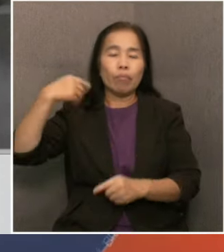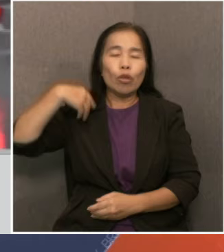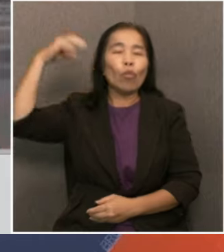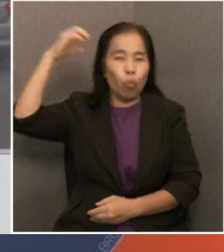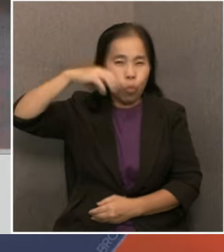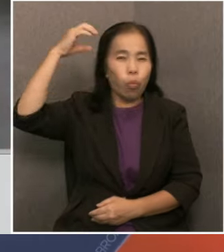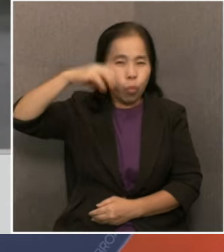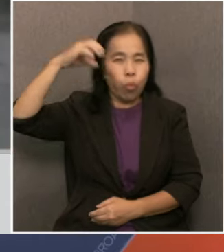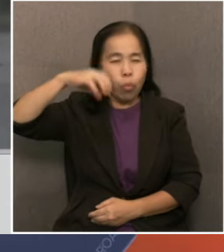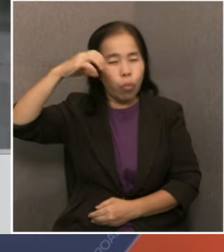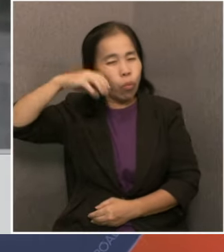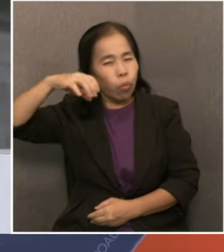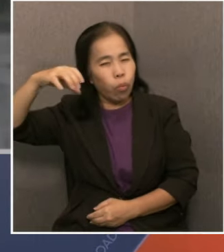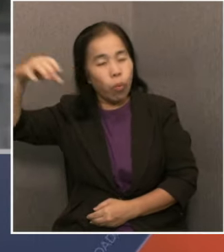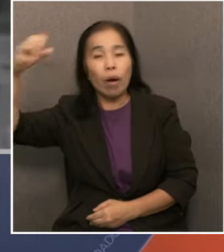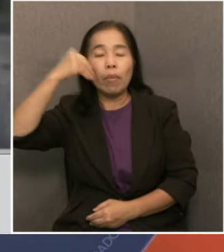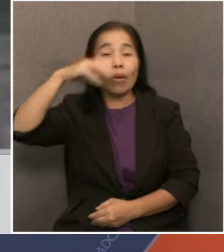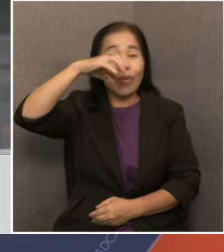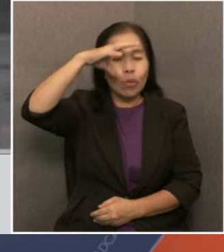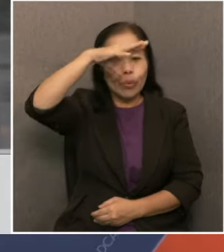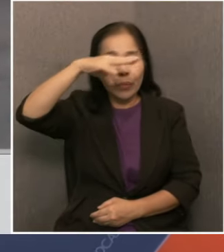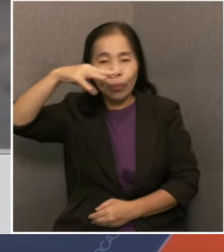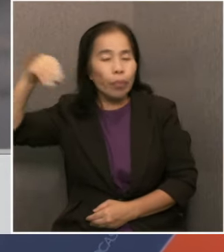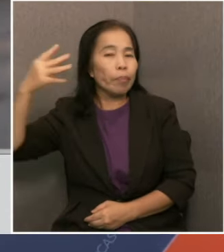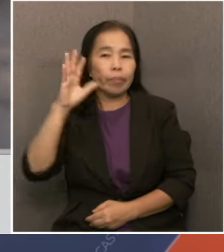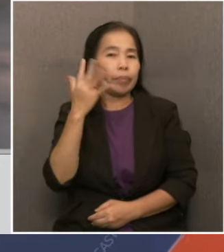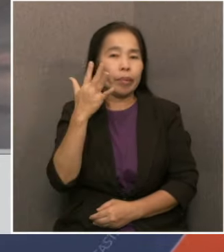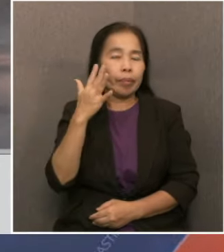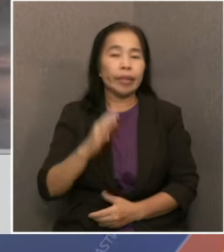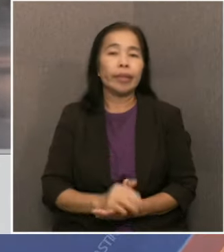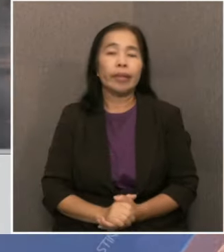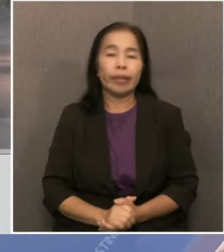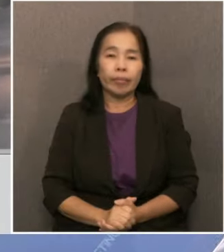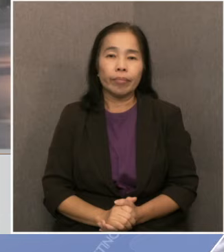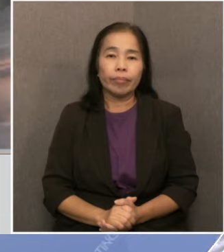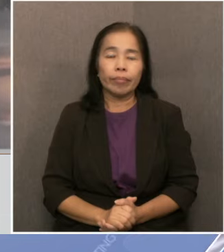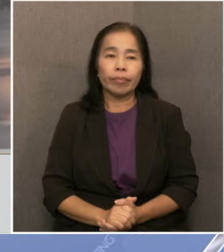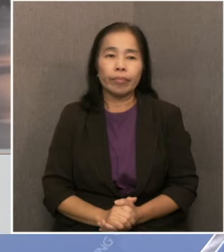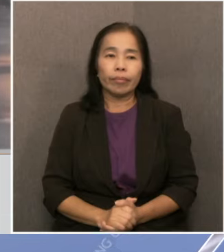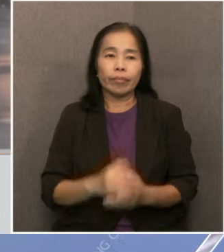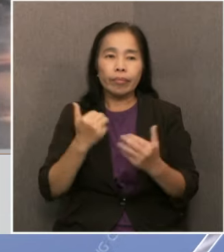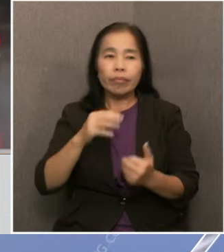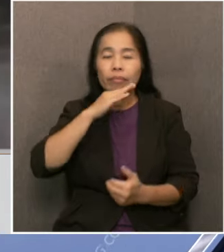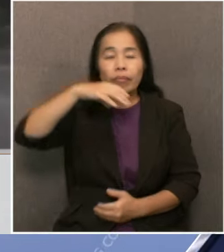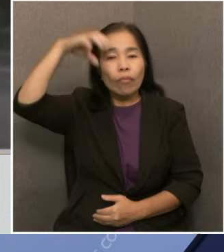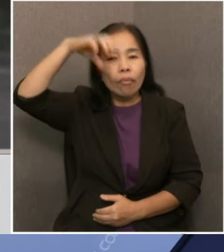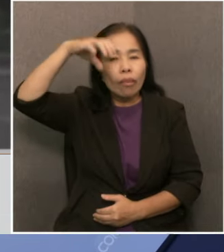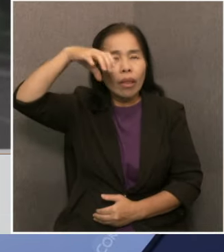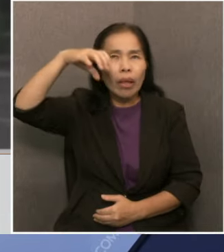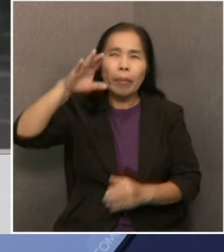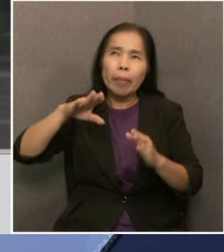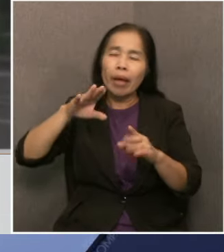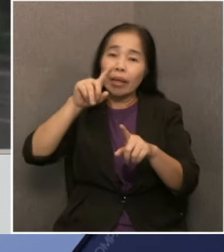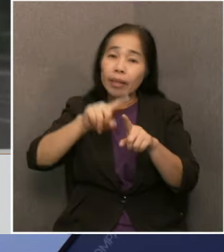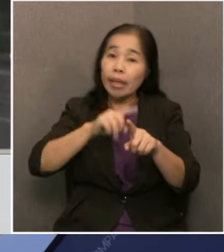วามัจะไปเพมอักดาษท 2 จที่ 3 หนักขึ้น แลนี้พอเรามองดูระยะกลางไปกคอเหืวาสิงหาไปต้น